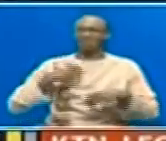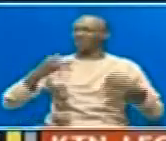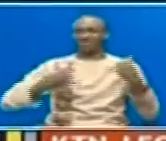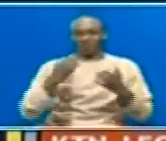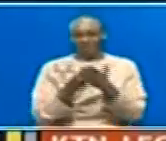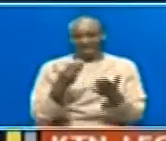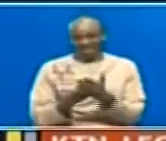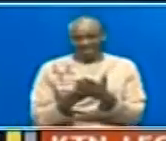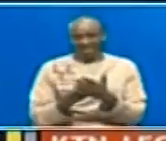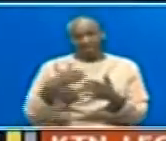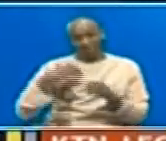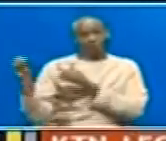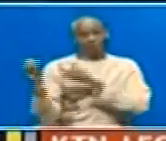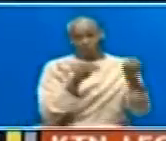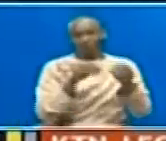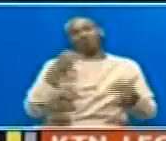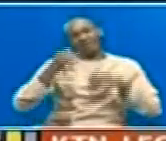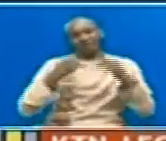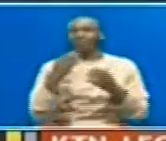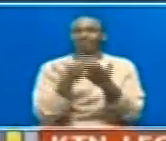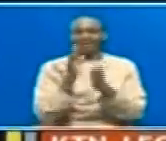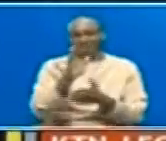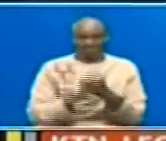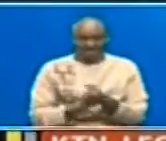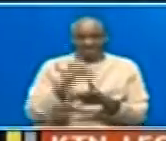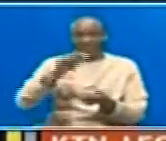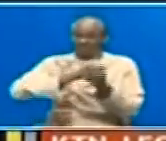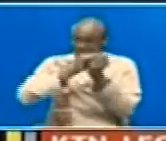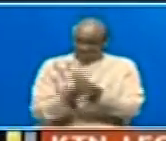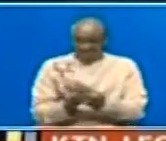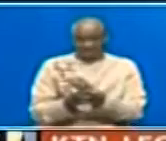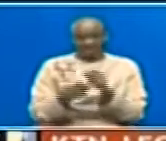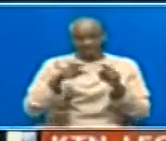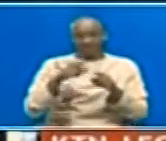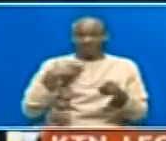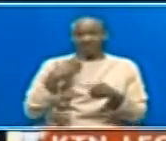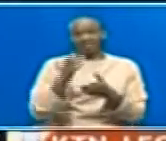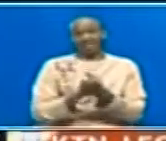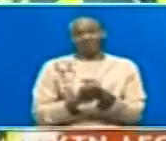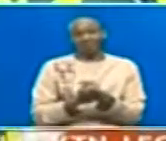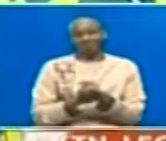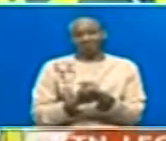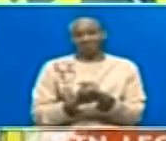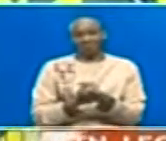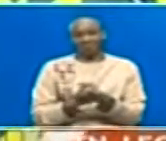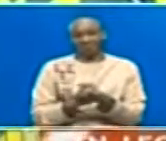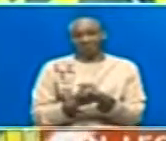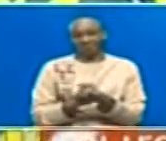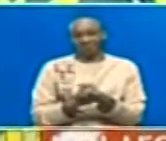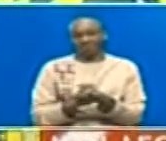fidia wakihamia mjini Voi kuponda raha. Wamegeuka mfano wa popo kuwa macho jua linapotua.